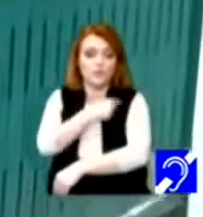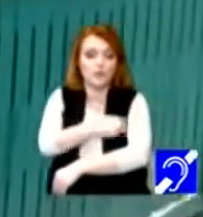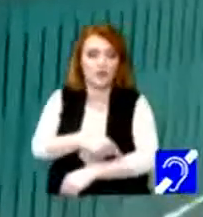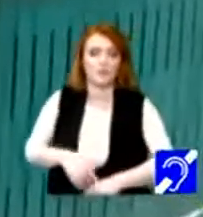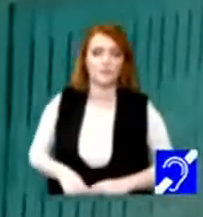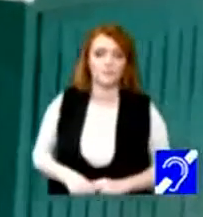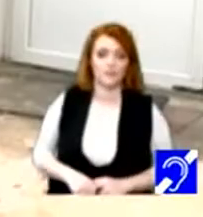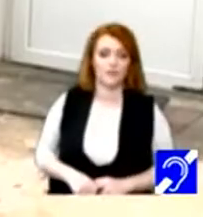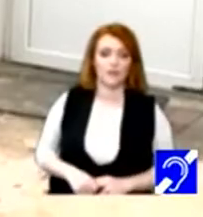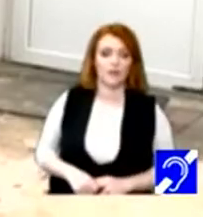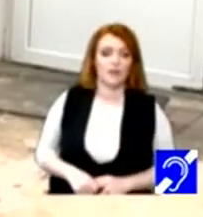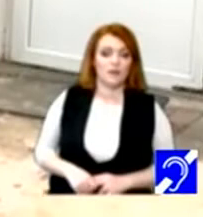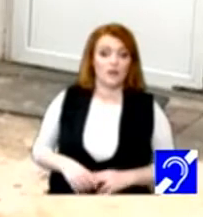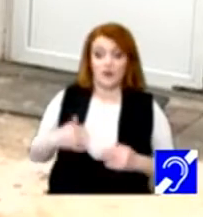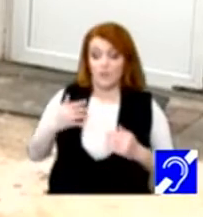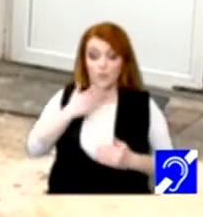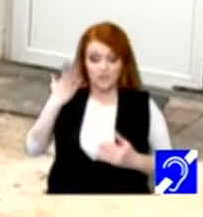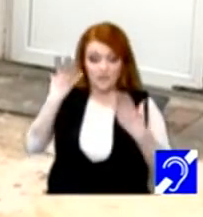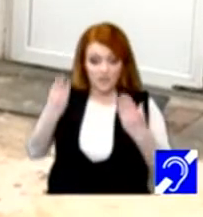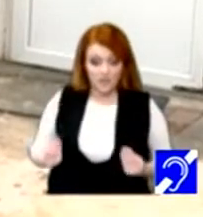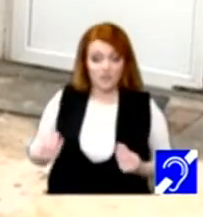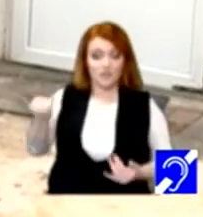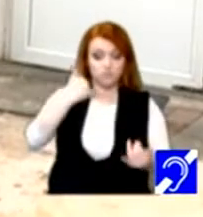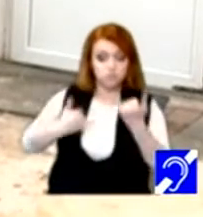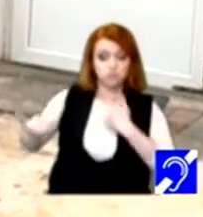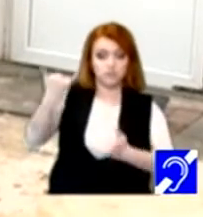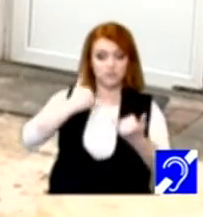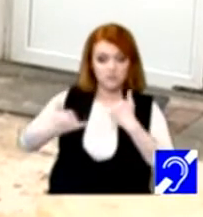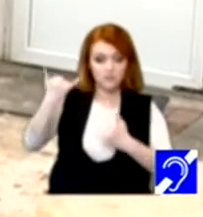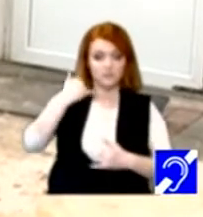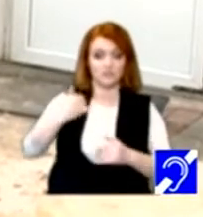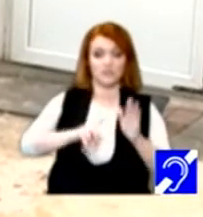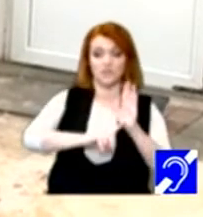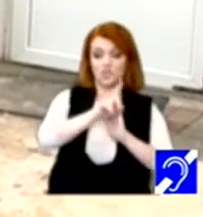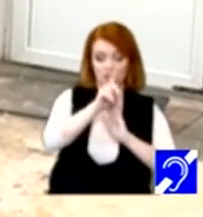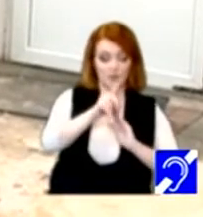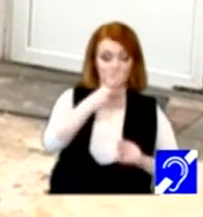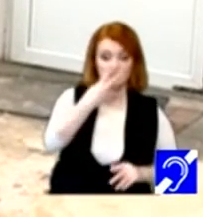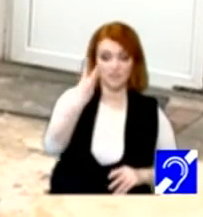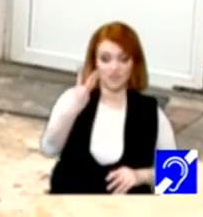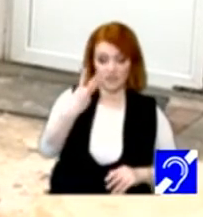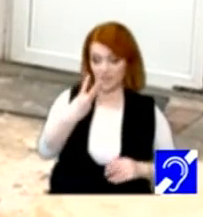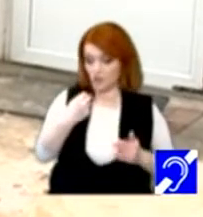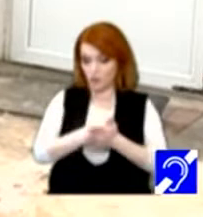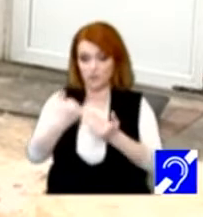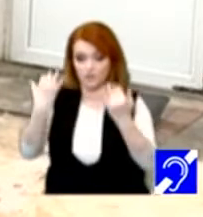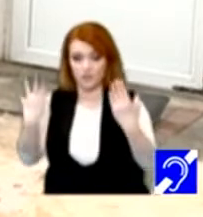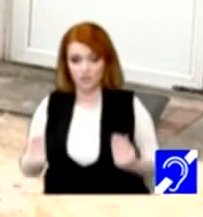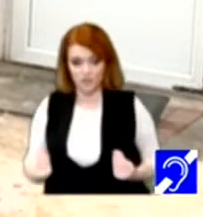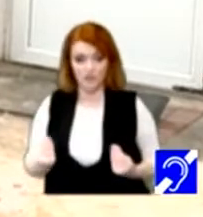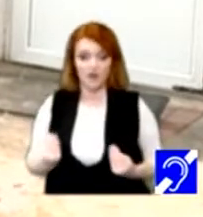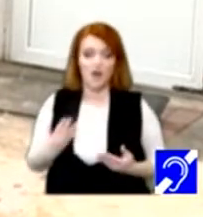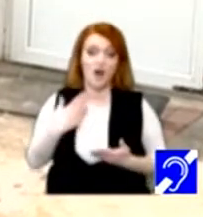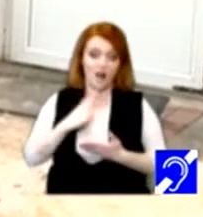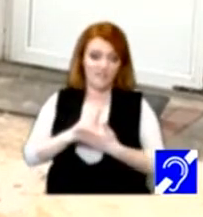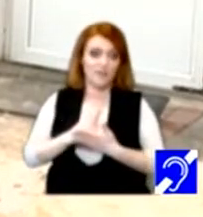permanent, avem un flux foarte enorm de oameni. De pe 23 până în ziua de azi, avem în jurul la